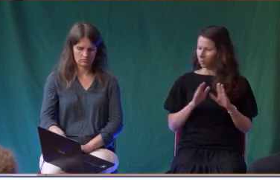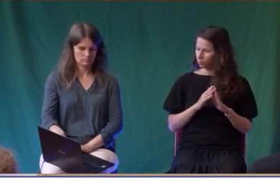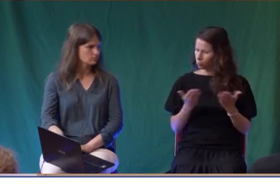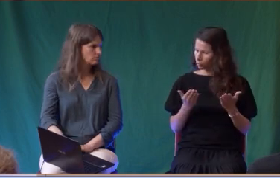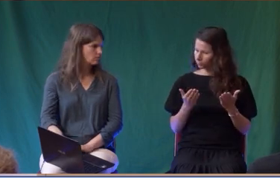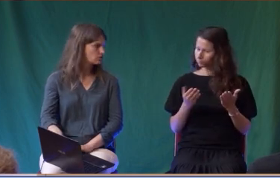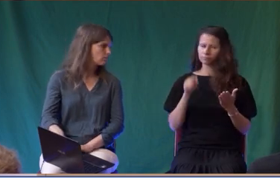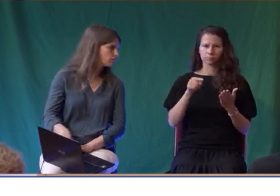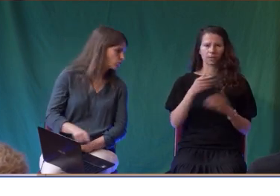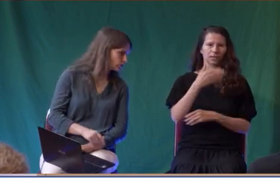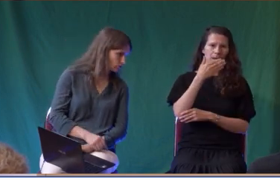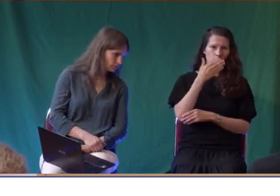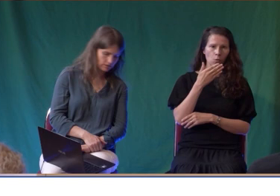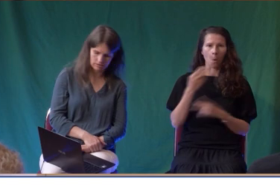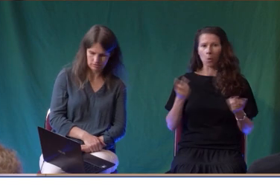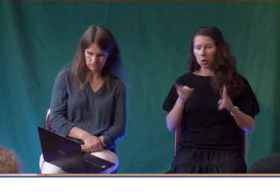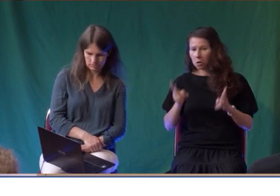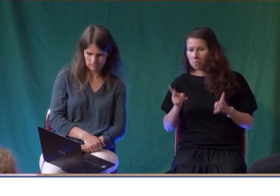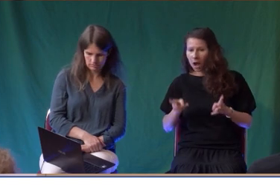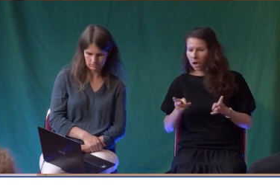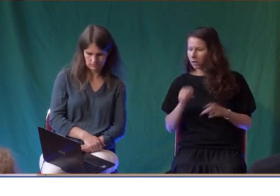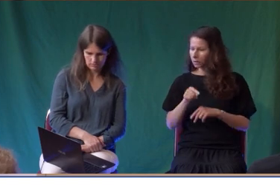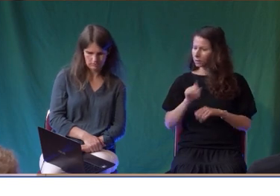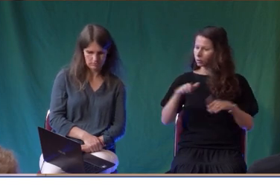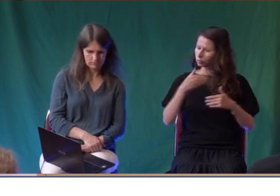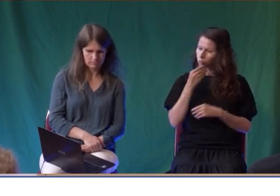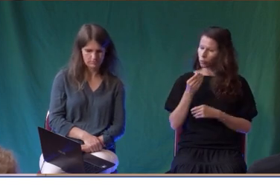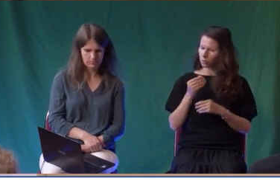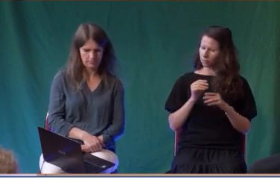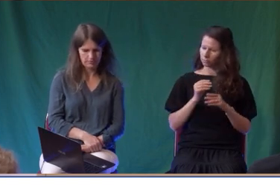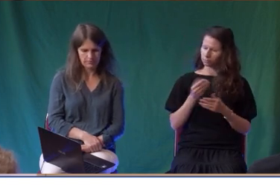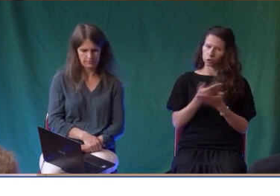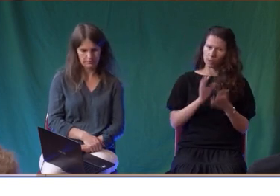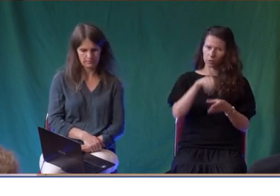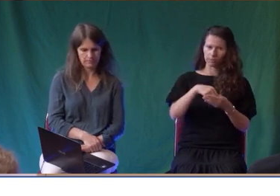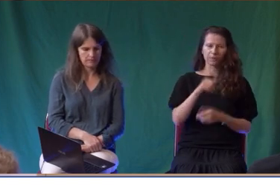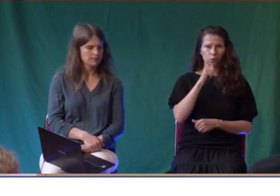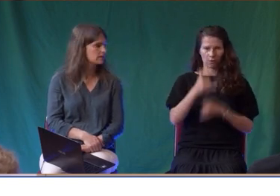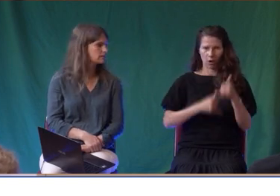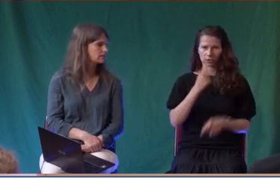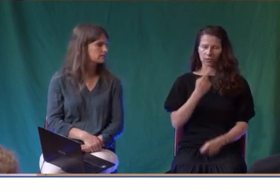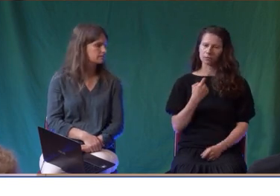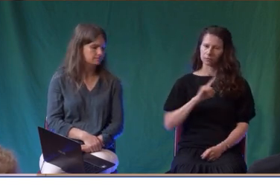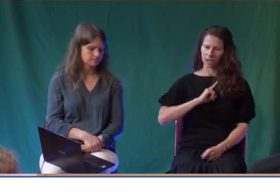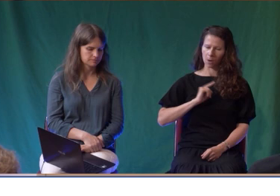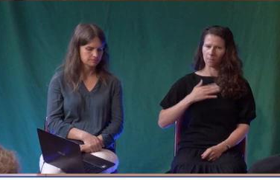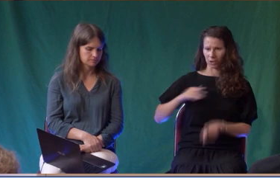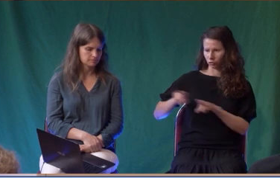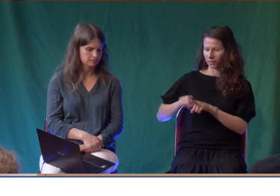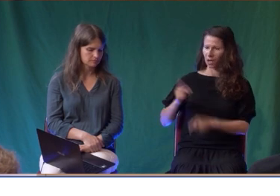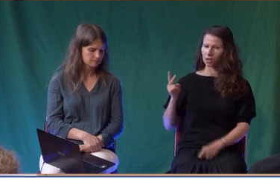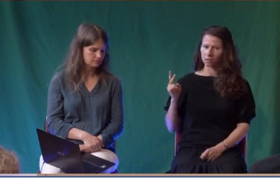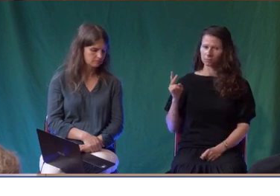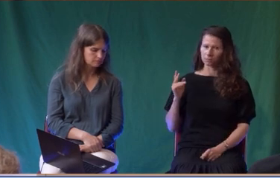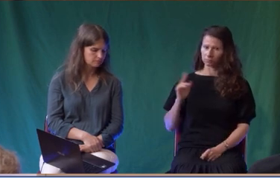eine sehr schöne Rezension die ich gefunden habe und hier schreibt eine junge Frau ich selbst mit meiner Schwester bin von einer leichtgeistig